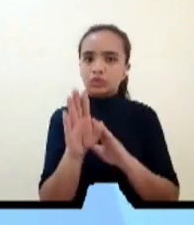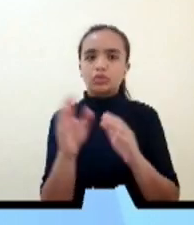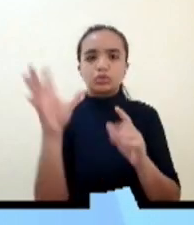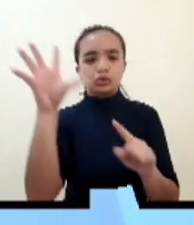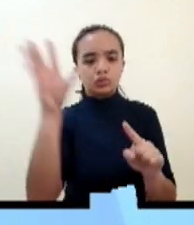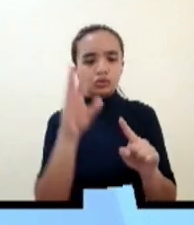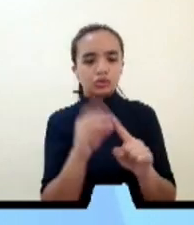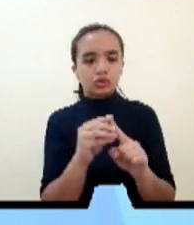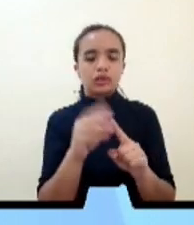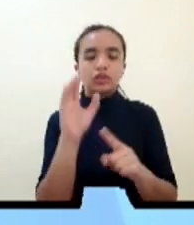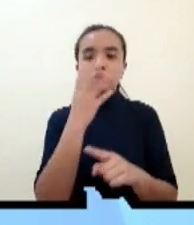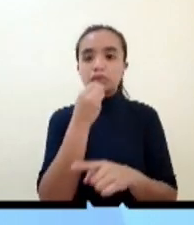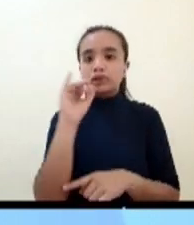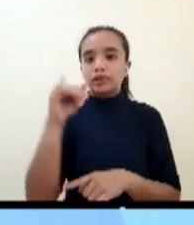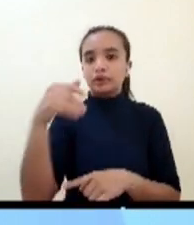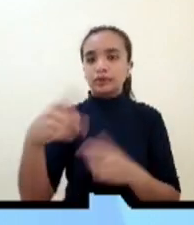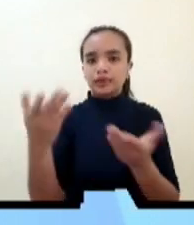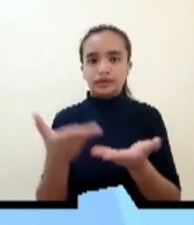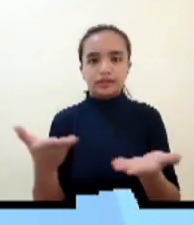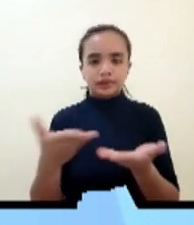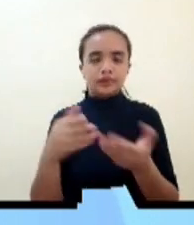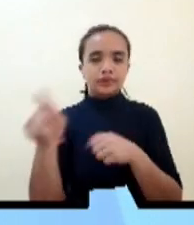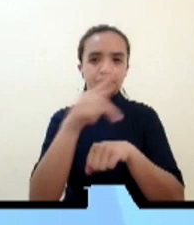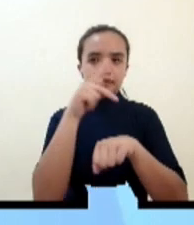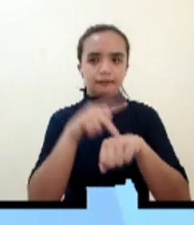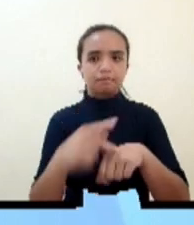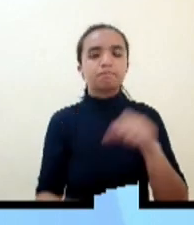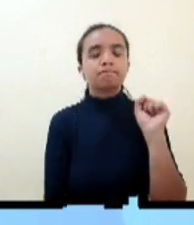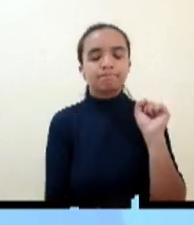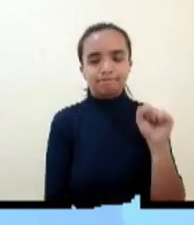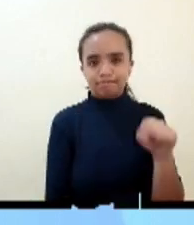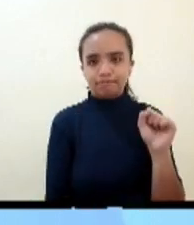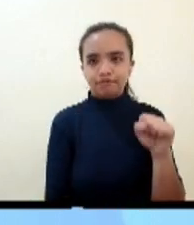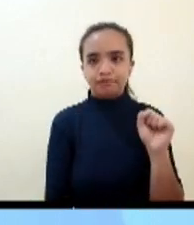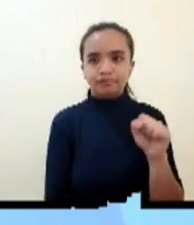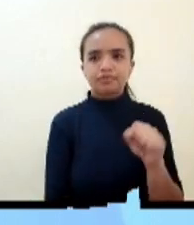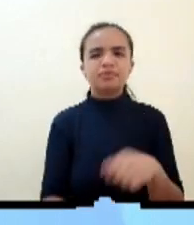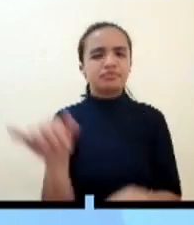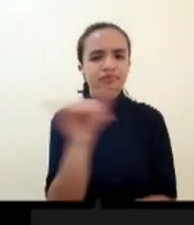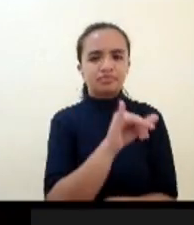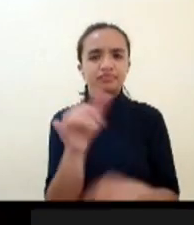dito sa Pilipinas? Yes, actually, ganun pa rin na.